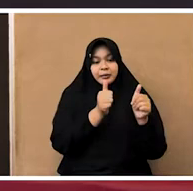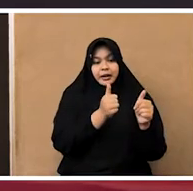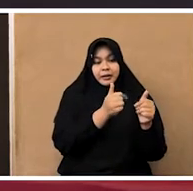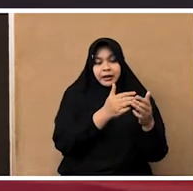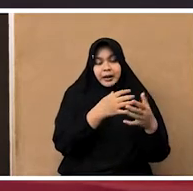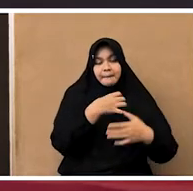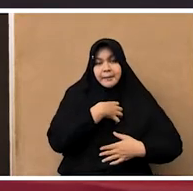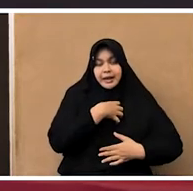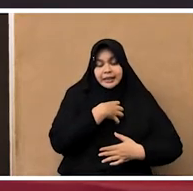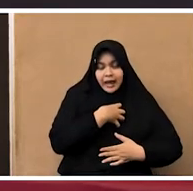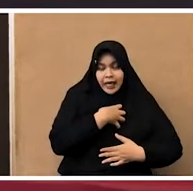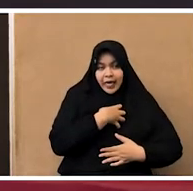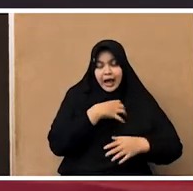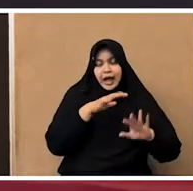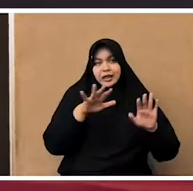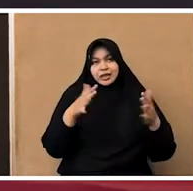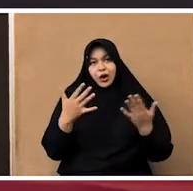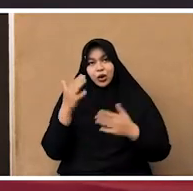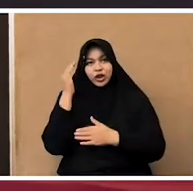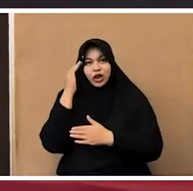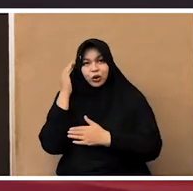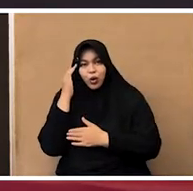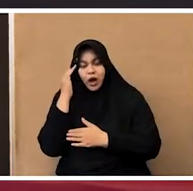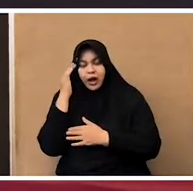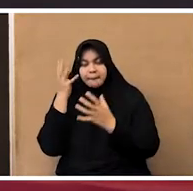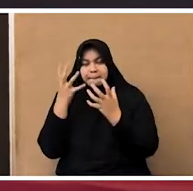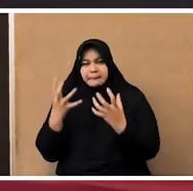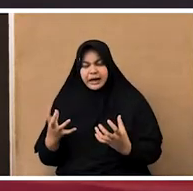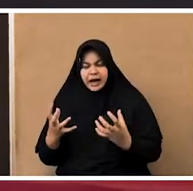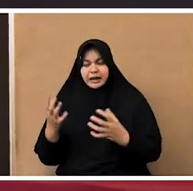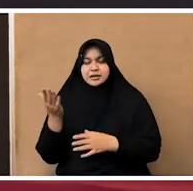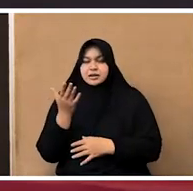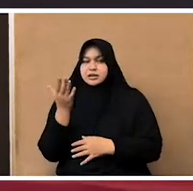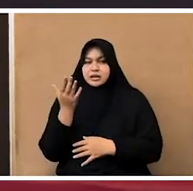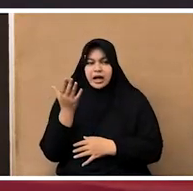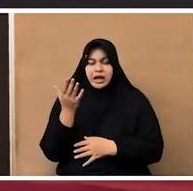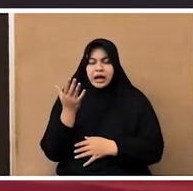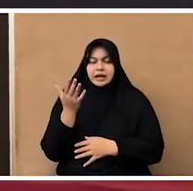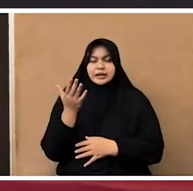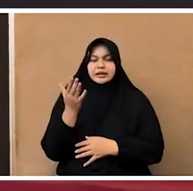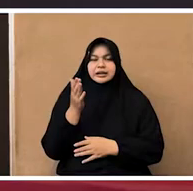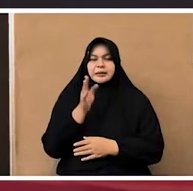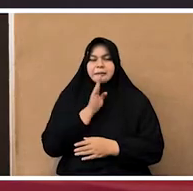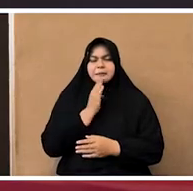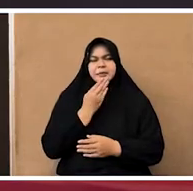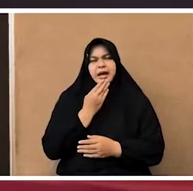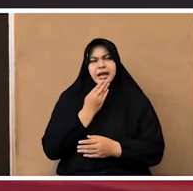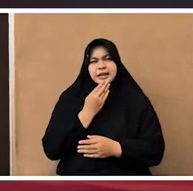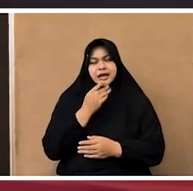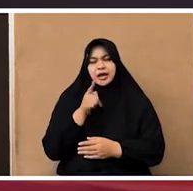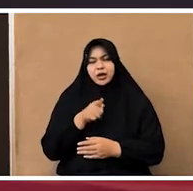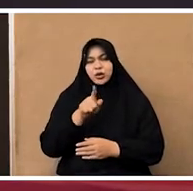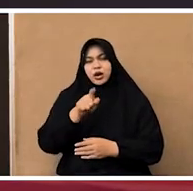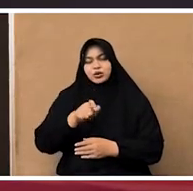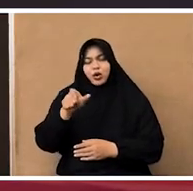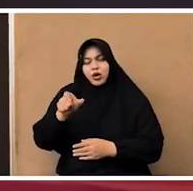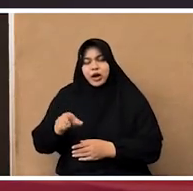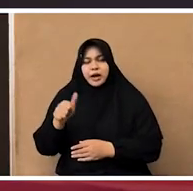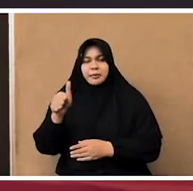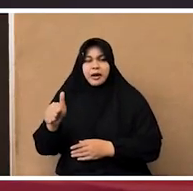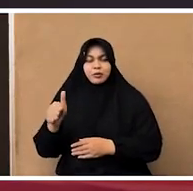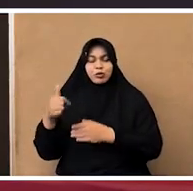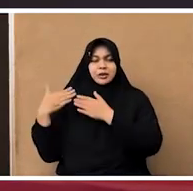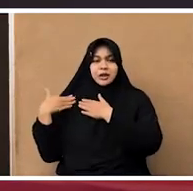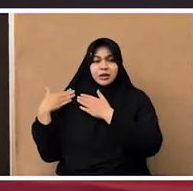mental intelektual mau yang berat sedang ringan itu tetap orang yang mampu bertanggung jawab kalau membaca